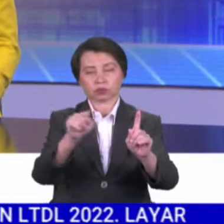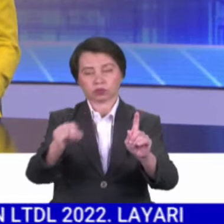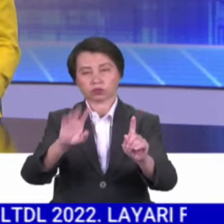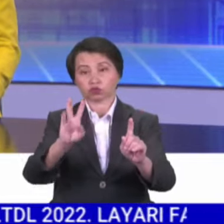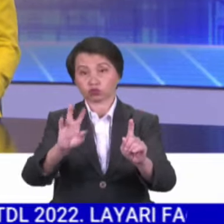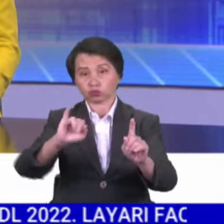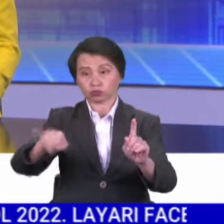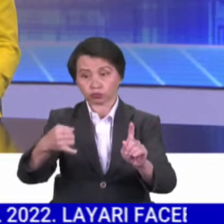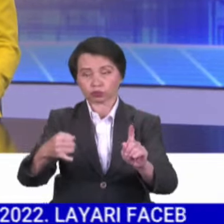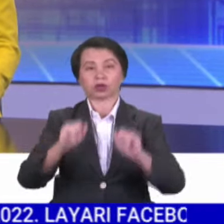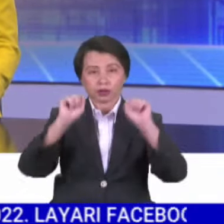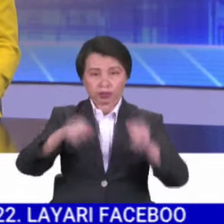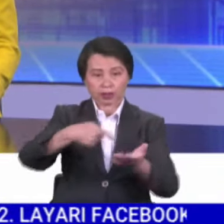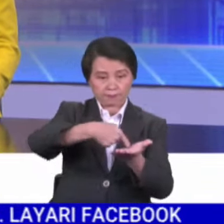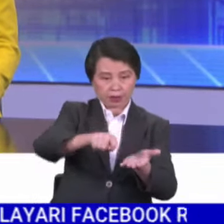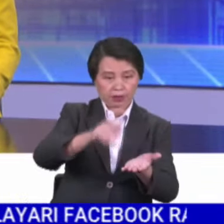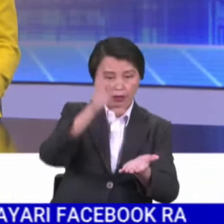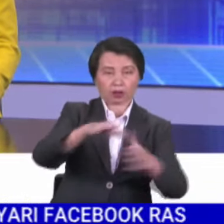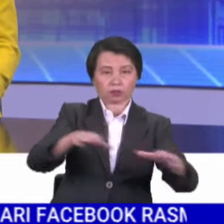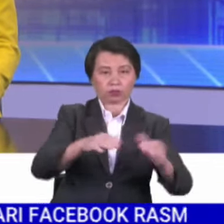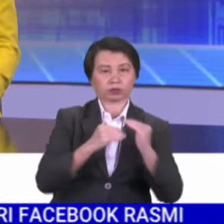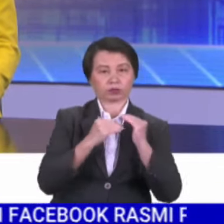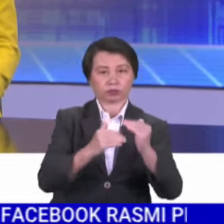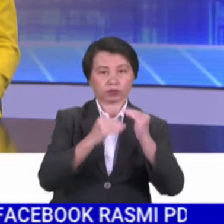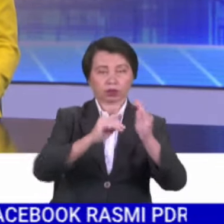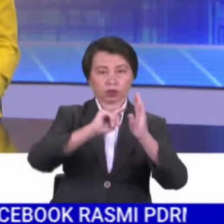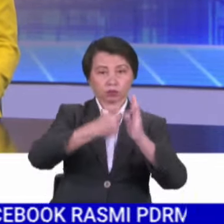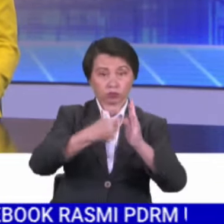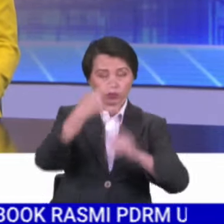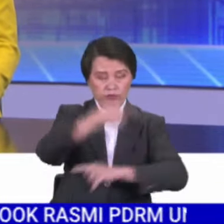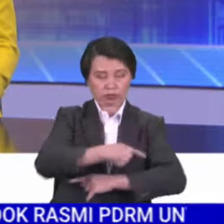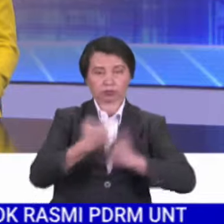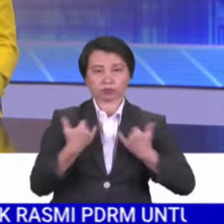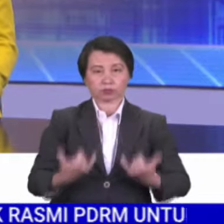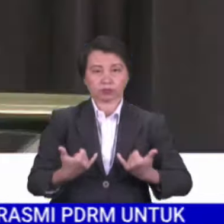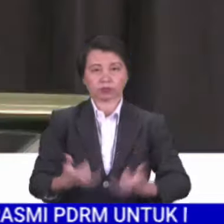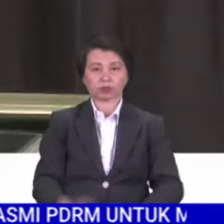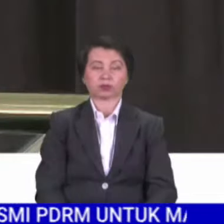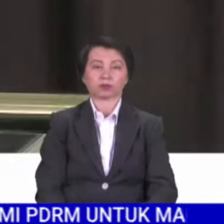RM181.7 juta. Ya, bayaran akan dibuat secara berperingkat mulai hari ini.